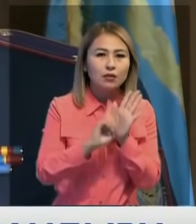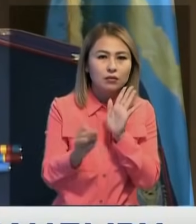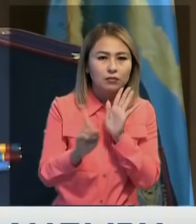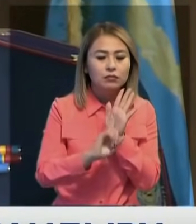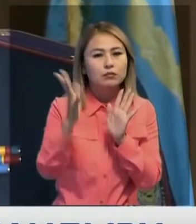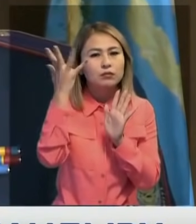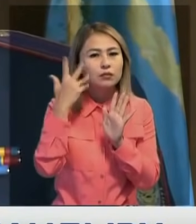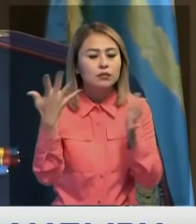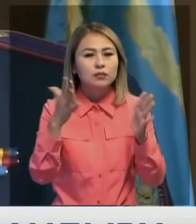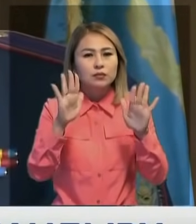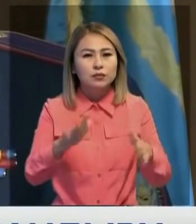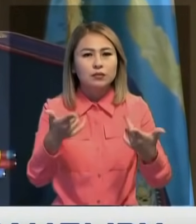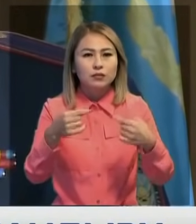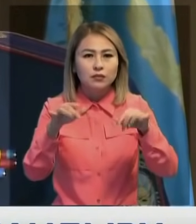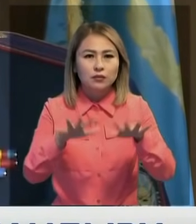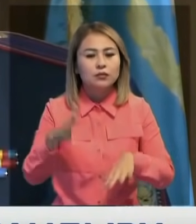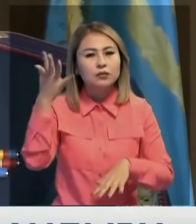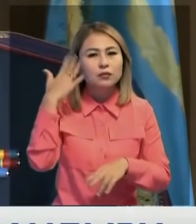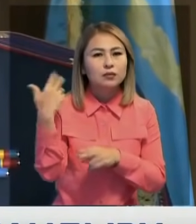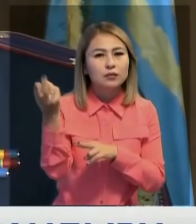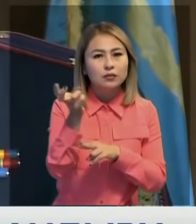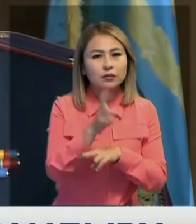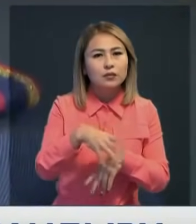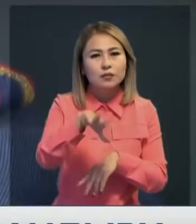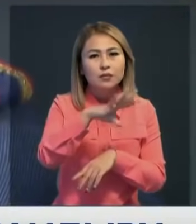уақытта мекемеден шығатыны, қай уақытта келетіні